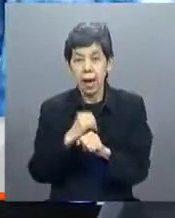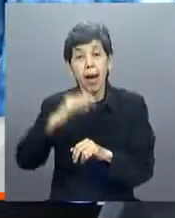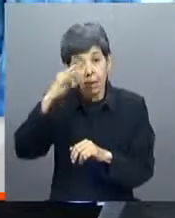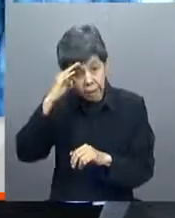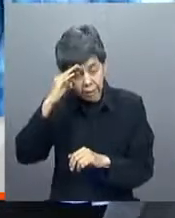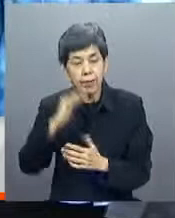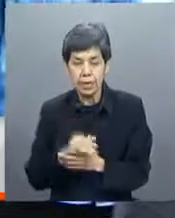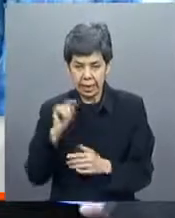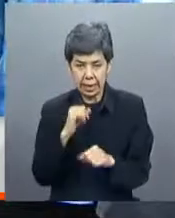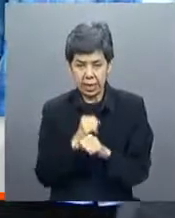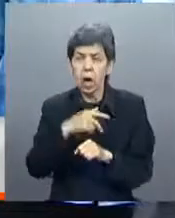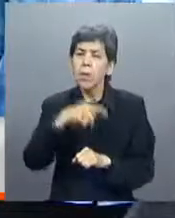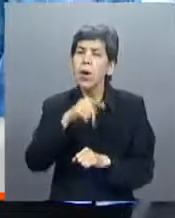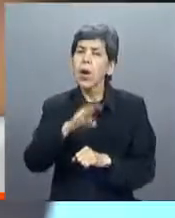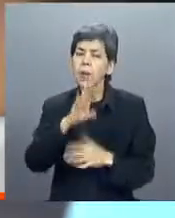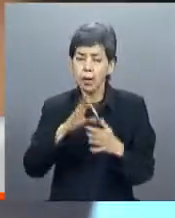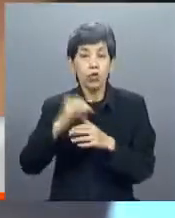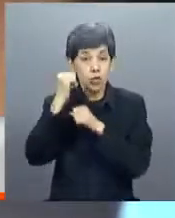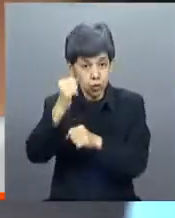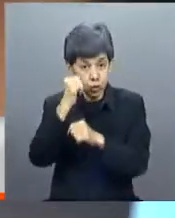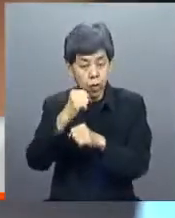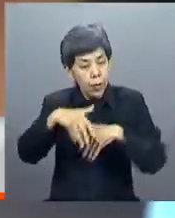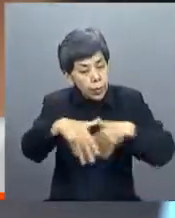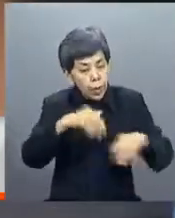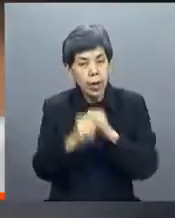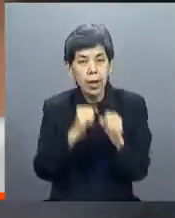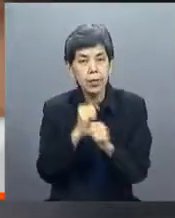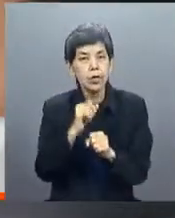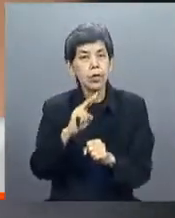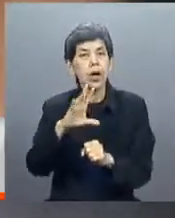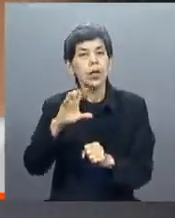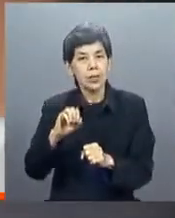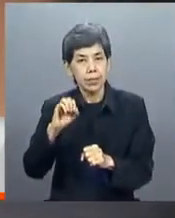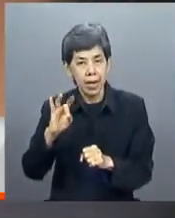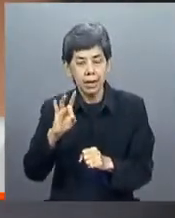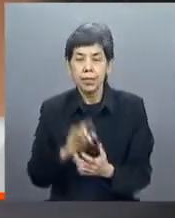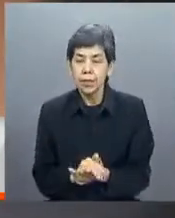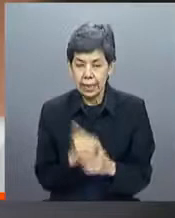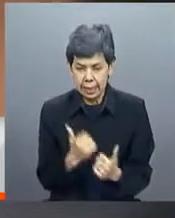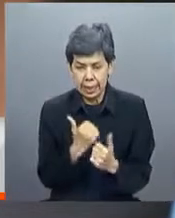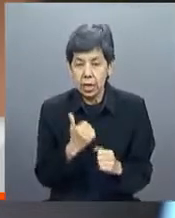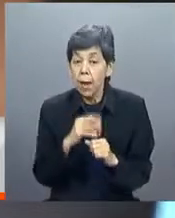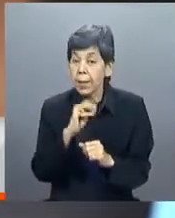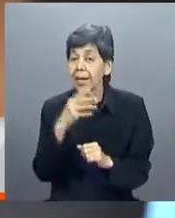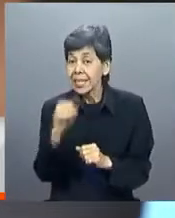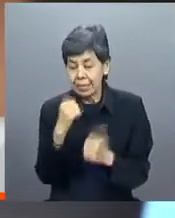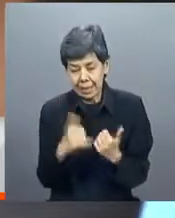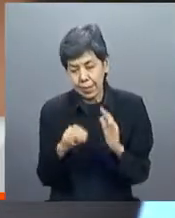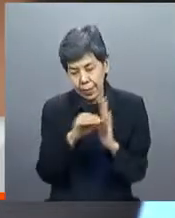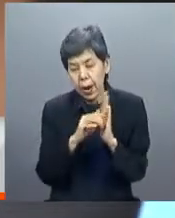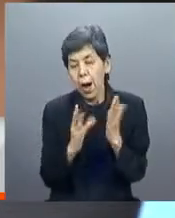ค่ะส่วนพระราชบัญญัติการชุมนุมสาธารณะปี2558มาตรา10ก็ระบุ